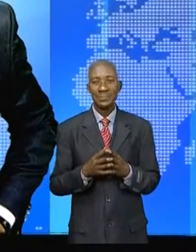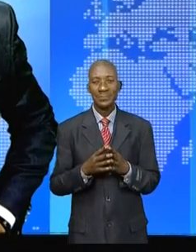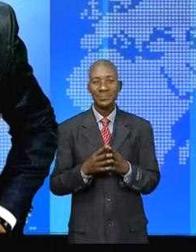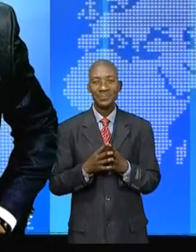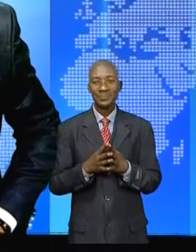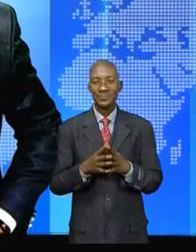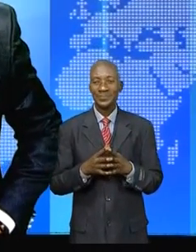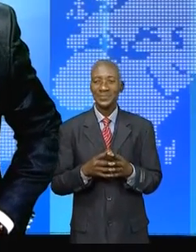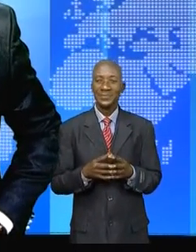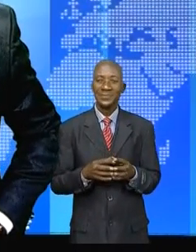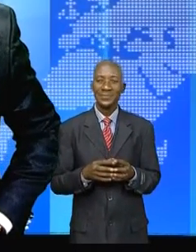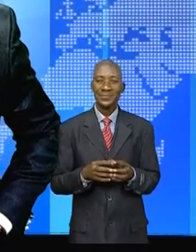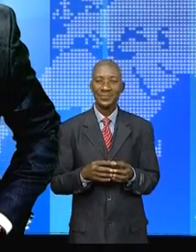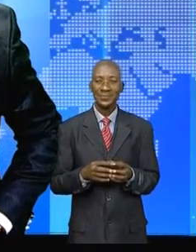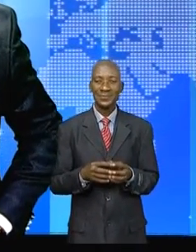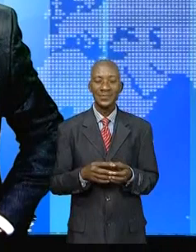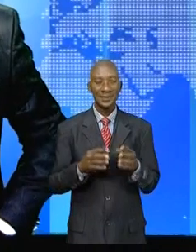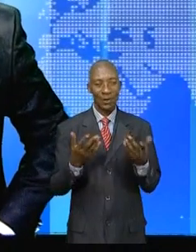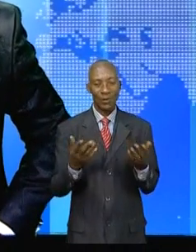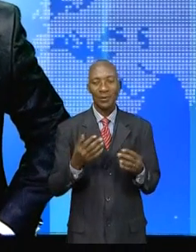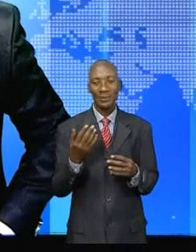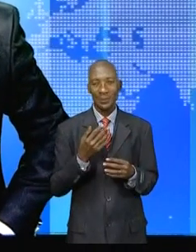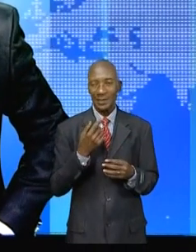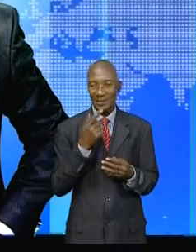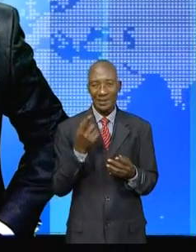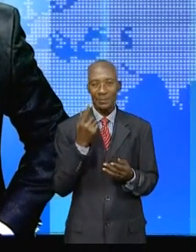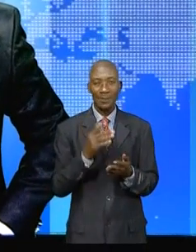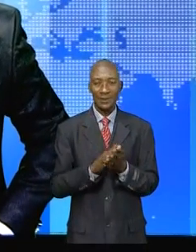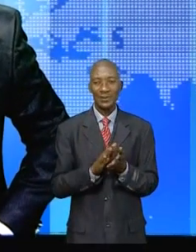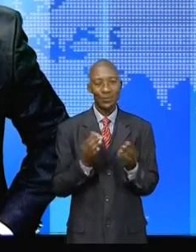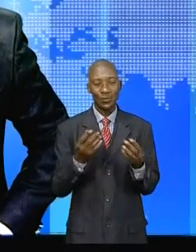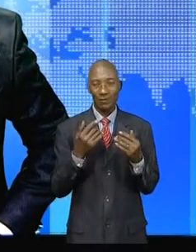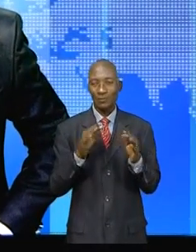sélection musicale de Yolande Vuka, Blaise Bokoukia et Jacques Kaboba.